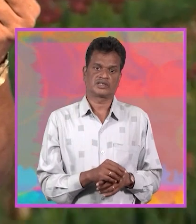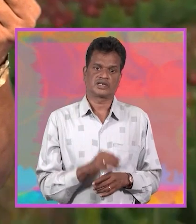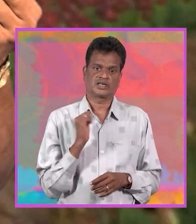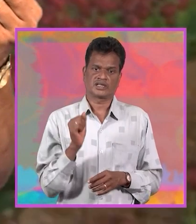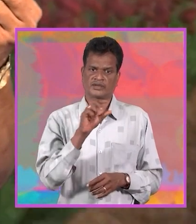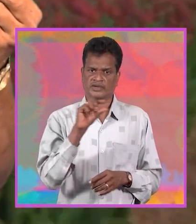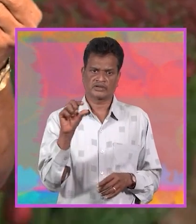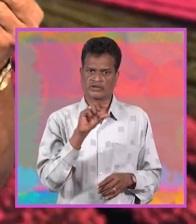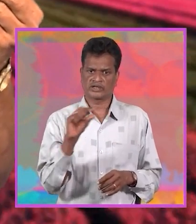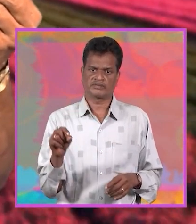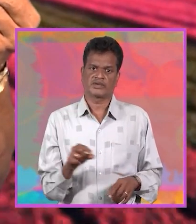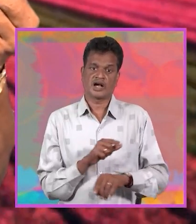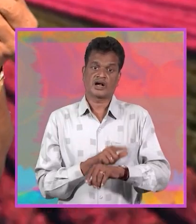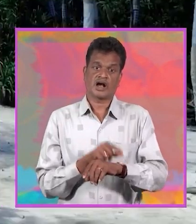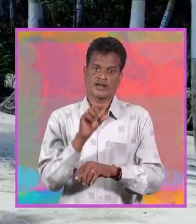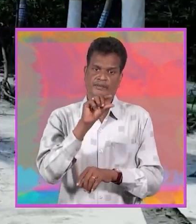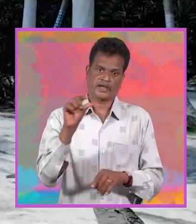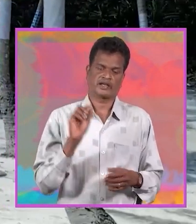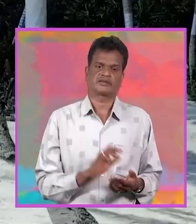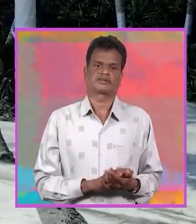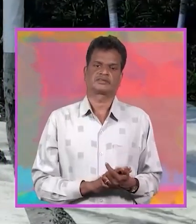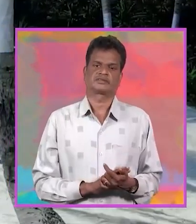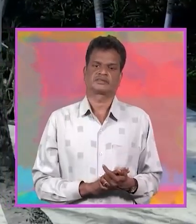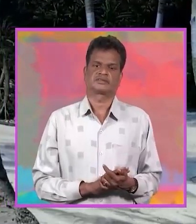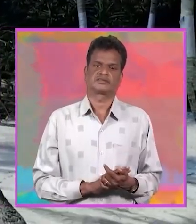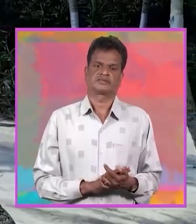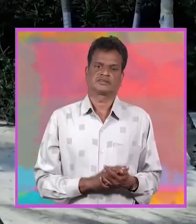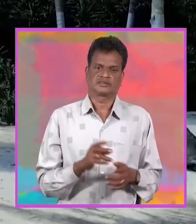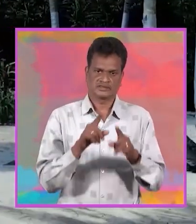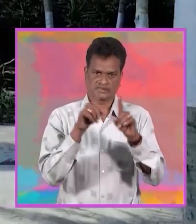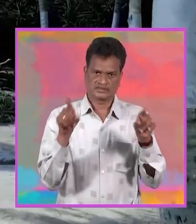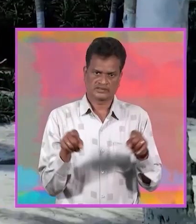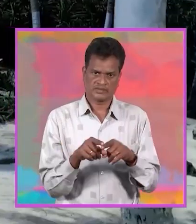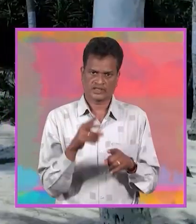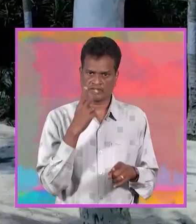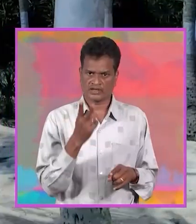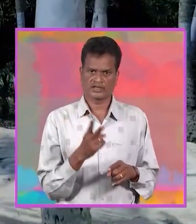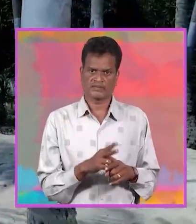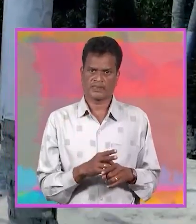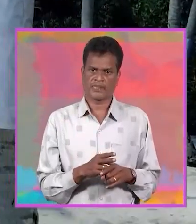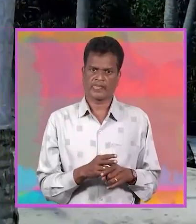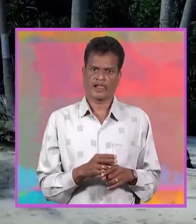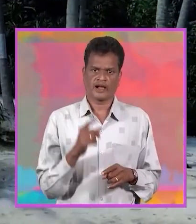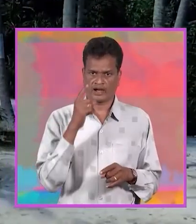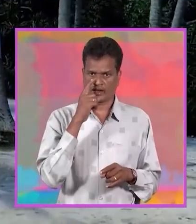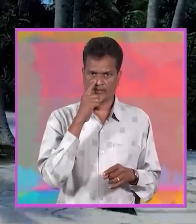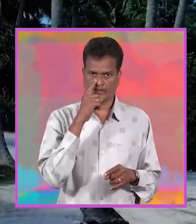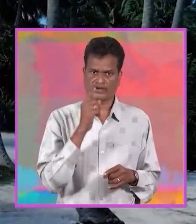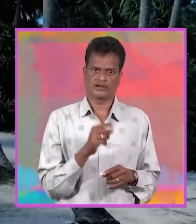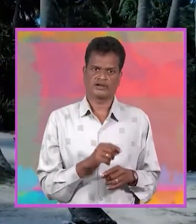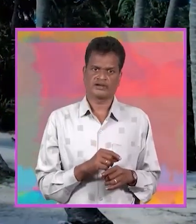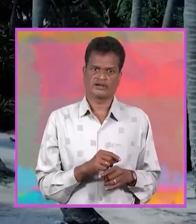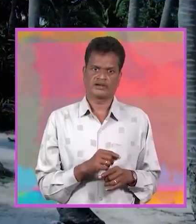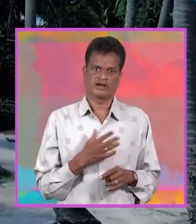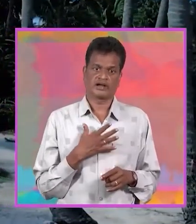குறிக்கும்? காலப்பெயரை குறிக்கும். இப்படத்தை பாருங்கள். அம்மா. படத்தில் காண்பது